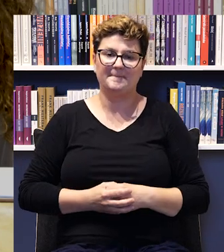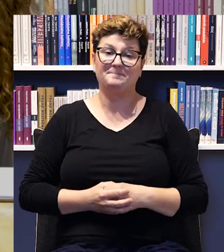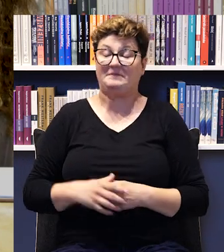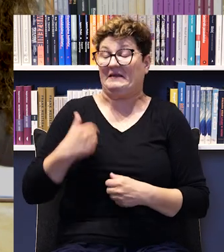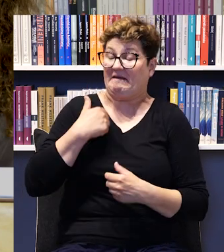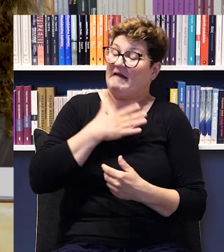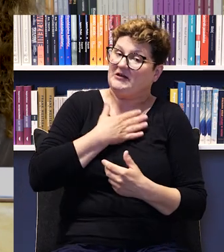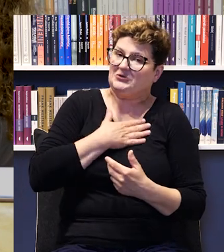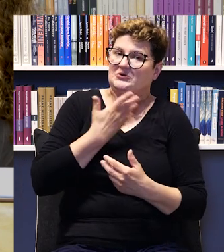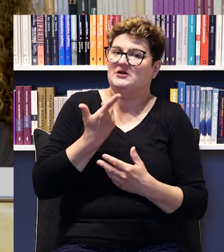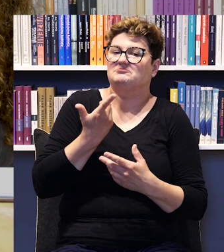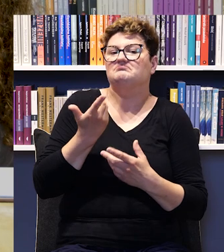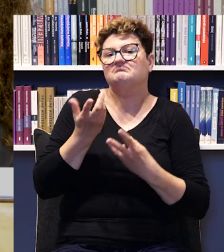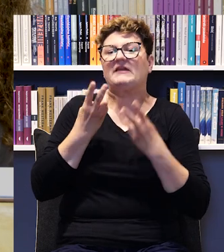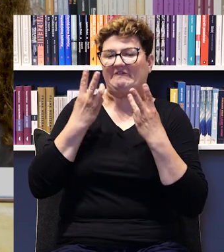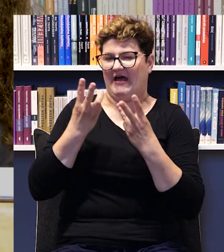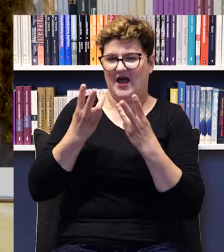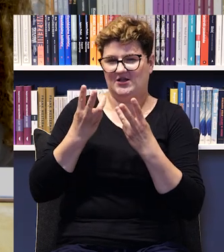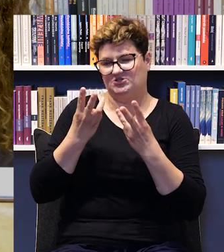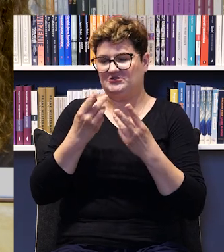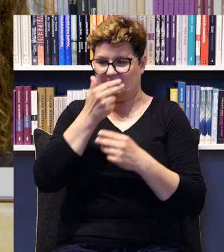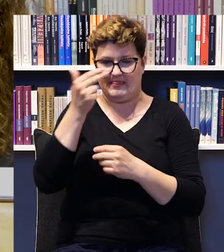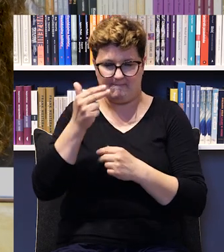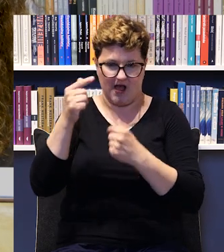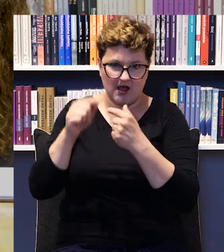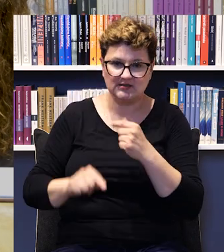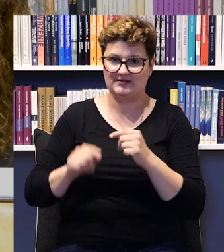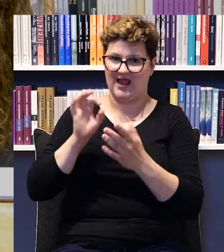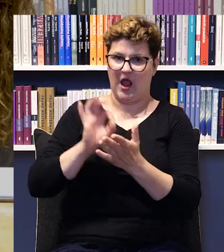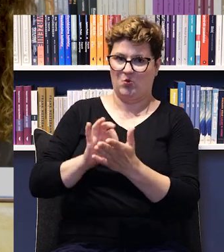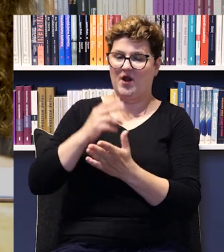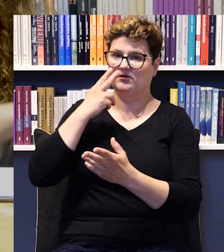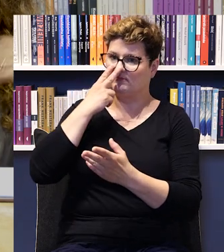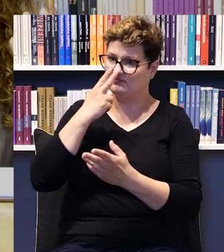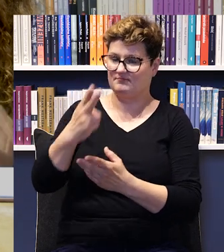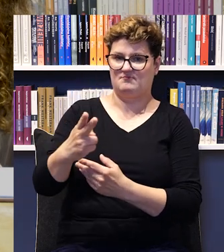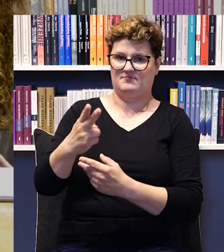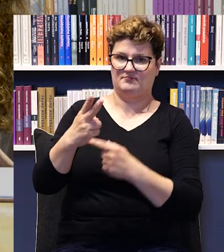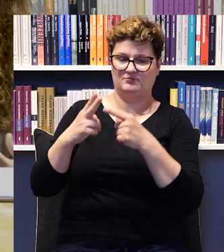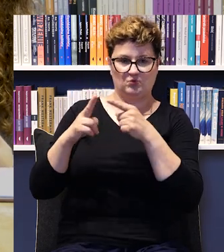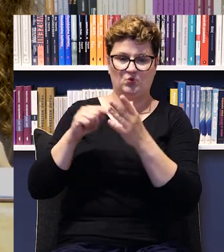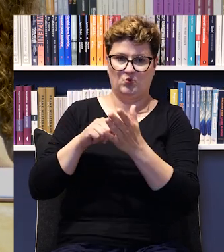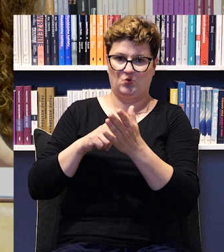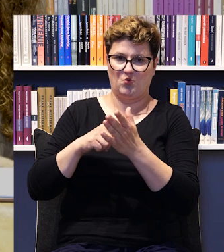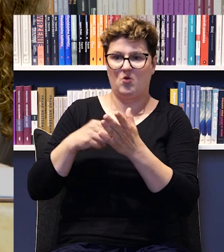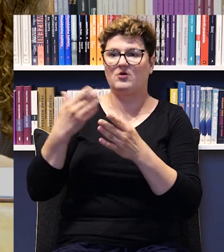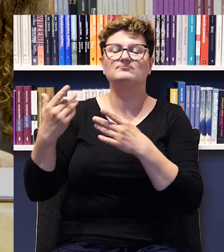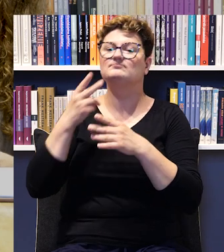No i mam poczucie, że jednym z ważniejszych w sumie tematów tej książki jest spojrzenie. Spojrzenie właśnie zapośredniczone przez